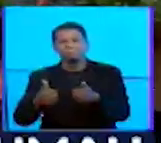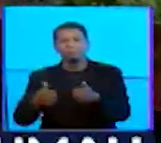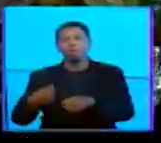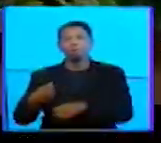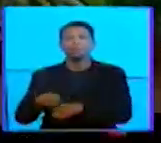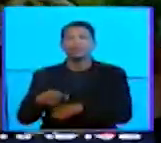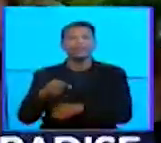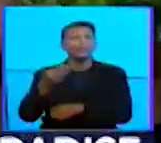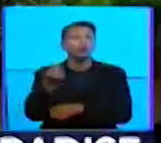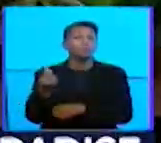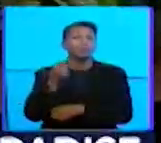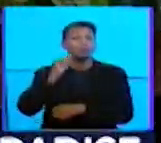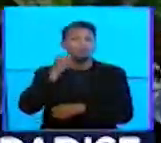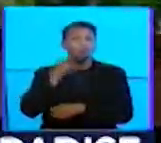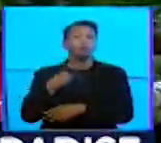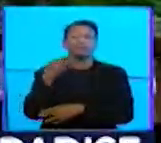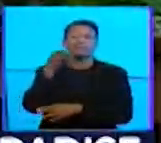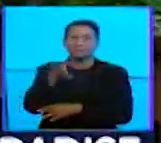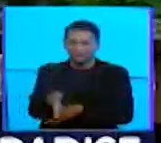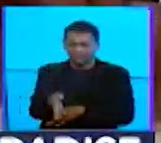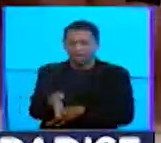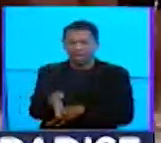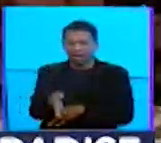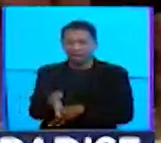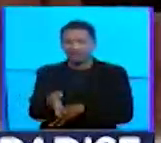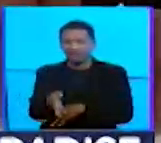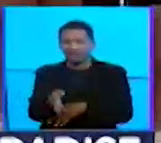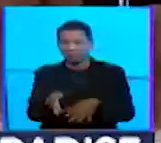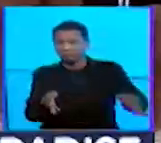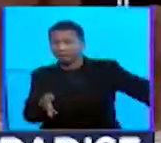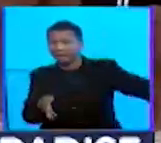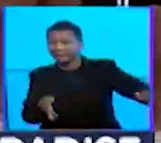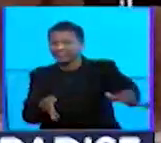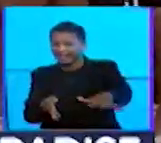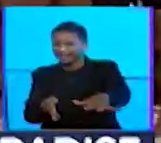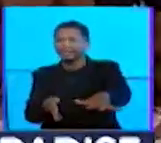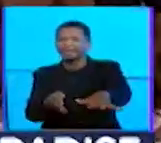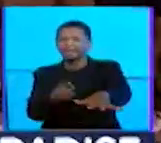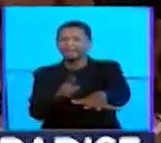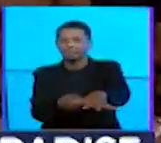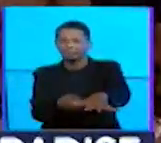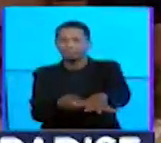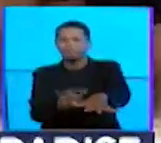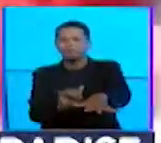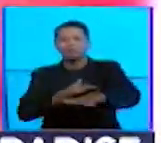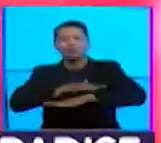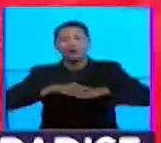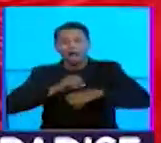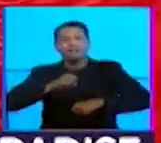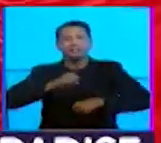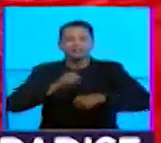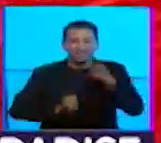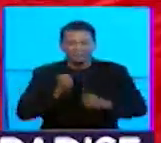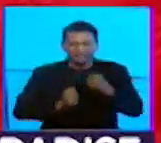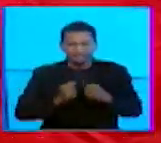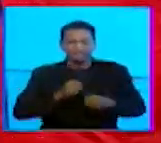triathlon yang dimulai dari bibir pantai Paradise. Bersama para atlet daerah, Sandiaga menjajal renang laut dan lari sejauh 5 km. Kami